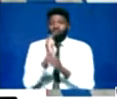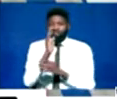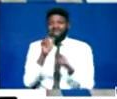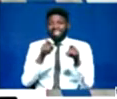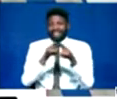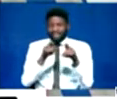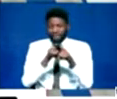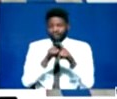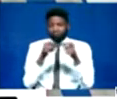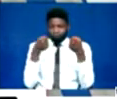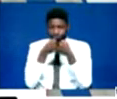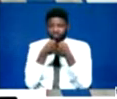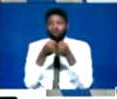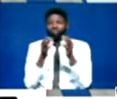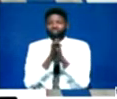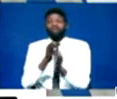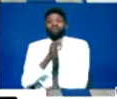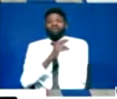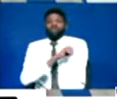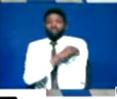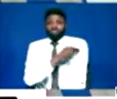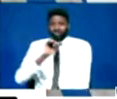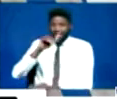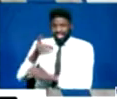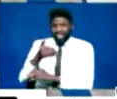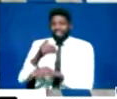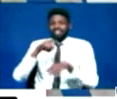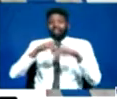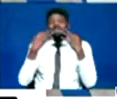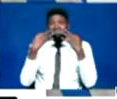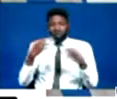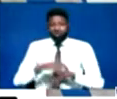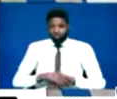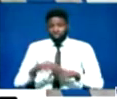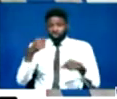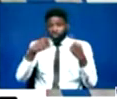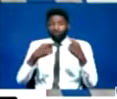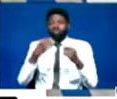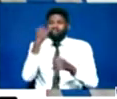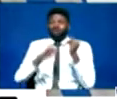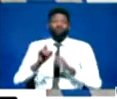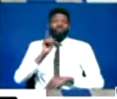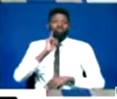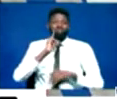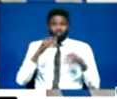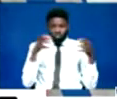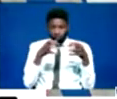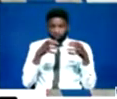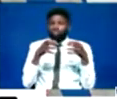na Hospital Hill katika finali. Michezo hiyo inatarajiwa kukamilika hiyo kesho, huku washindi katika fani